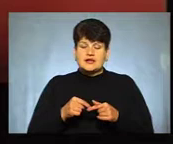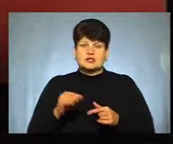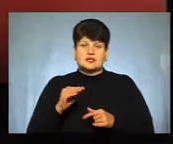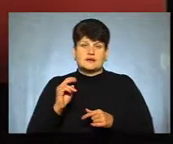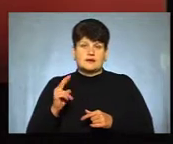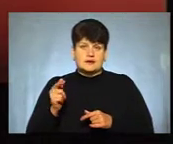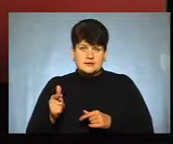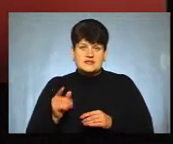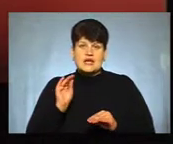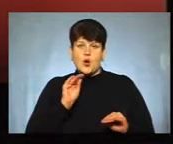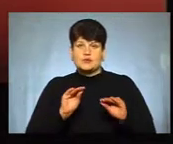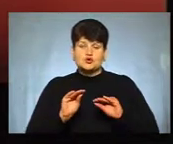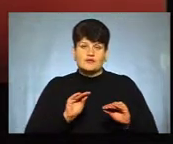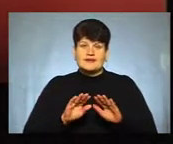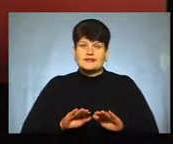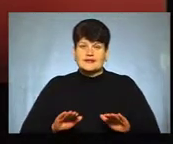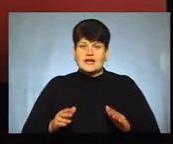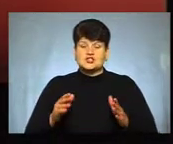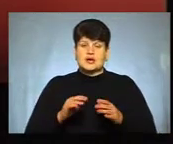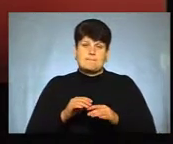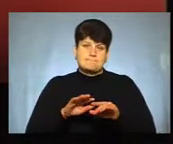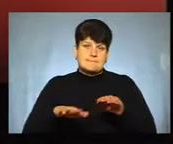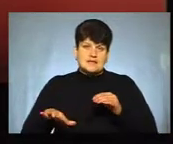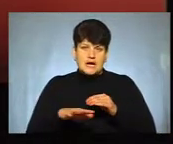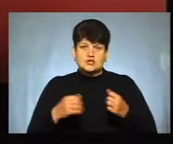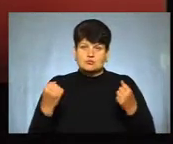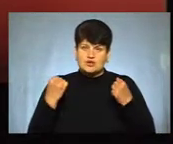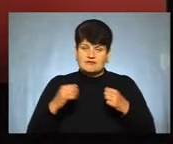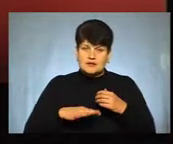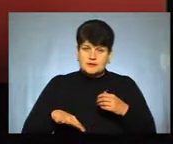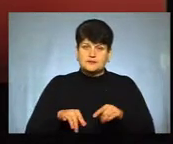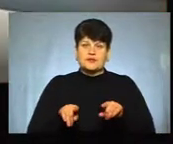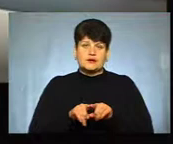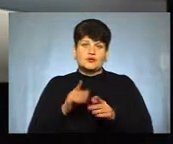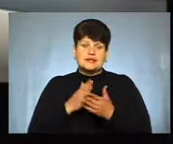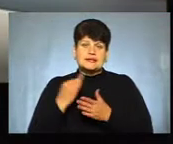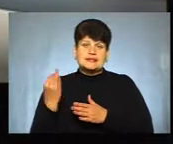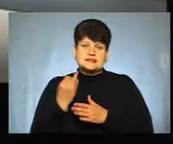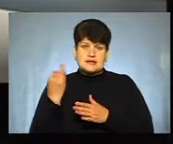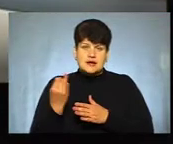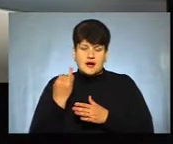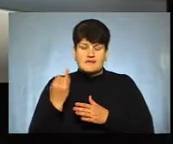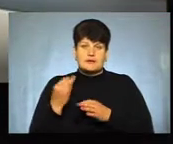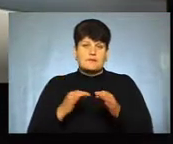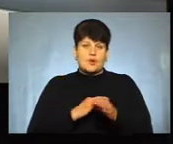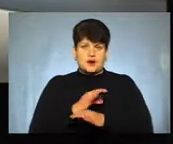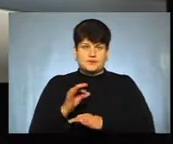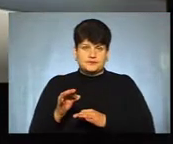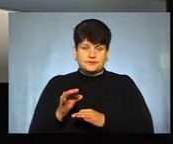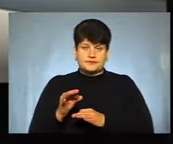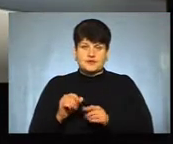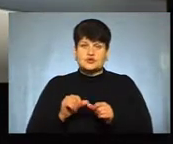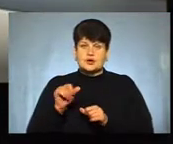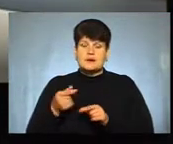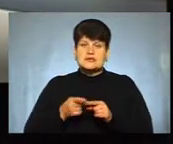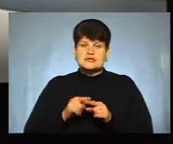Це облаштування дитячих майданчиків, спортивних майданчиків, а також є цікаві інфраструктурні проєкти. Зокрема, це